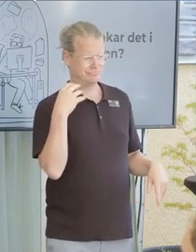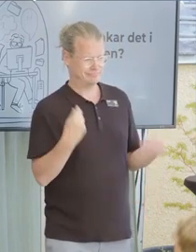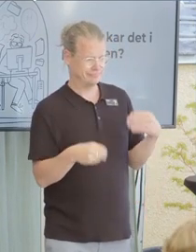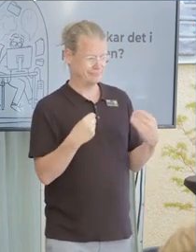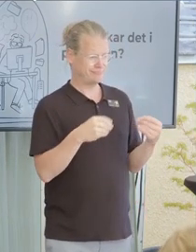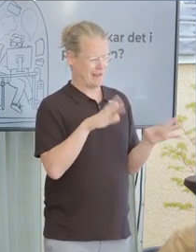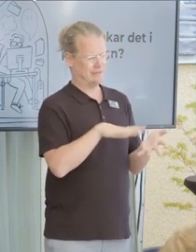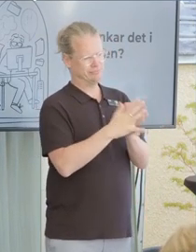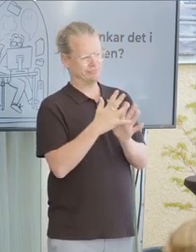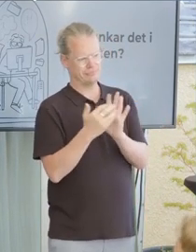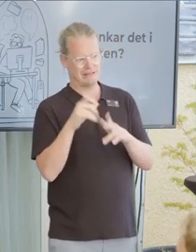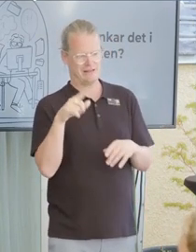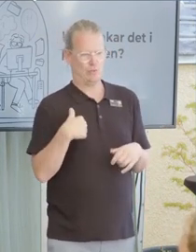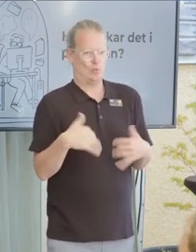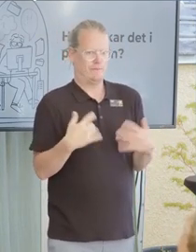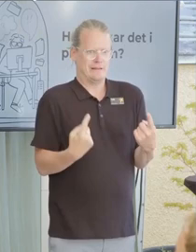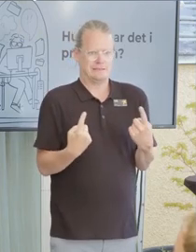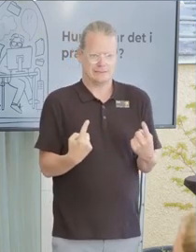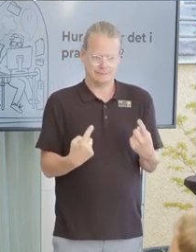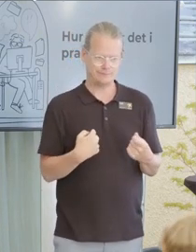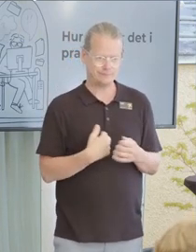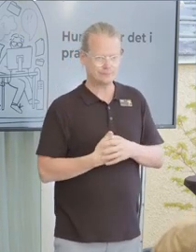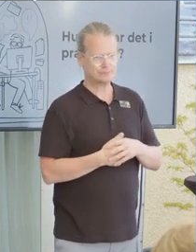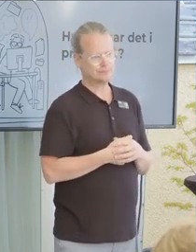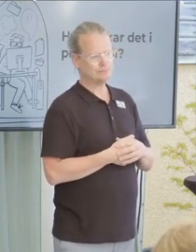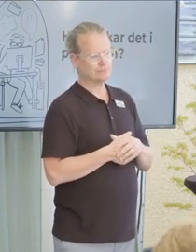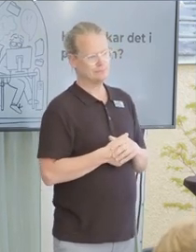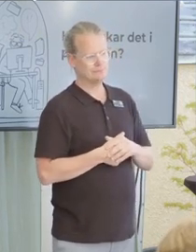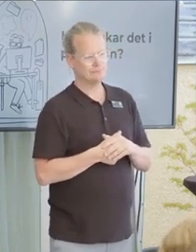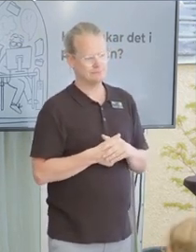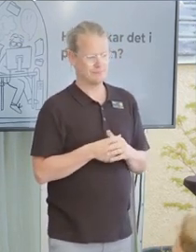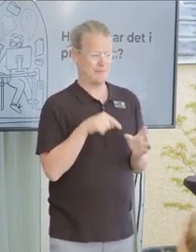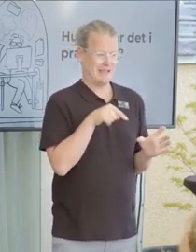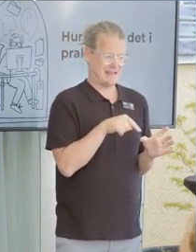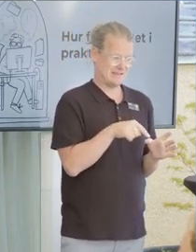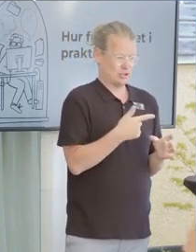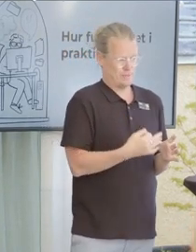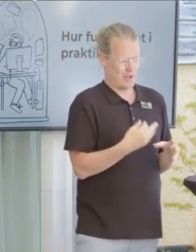Och man kan med den här typen av datorstödda metoder